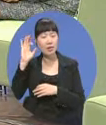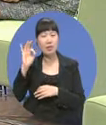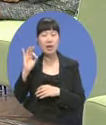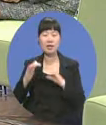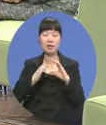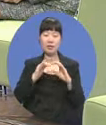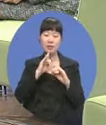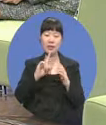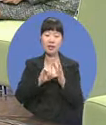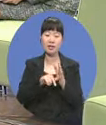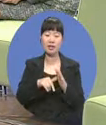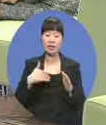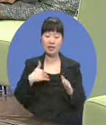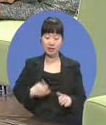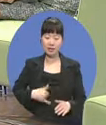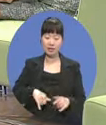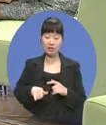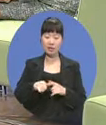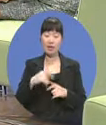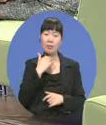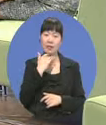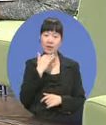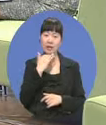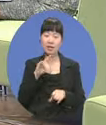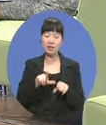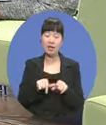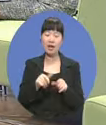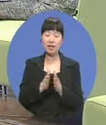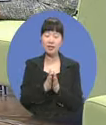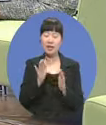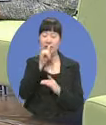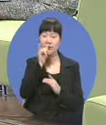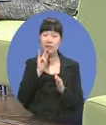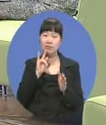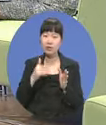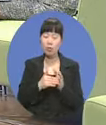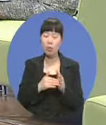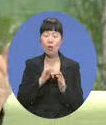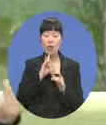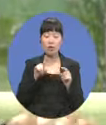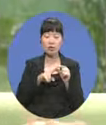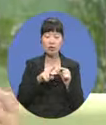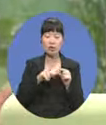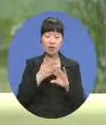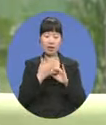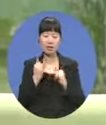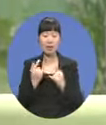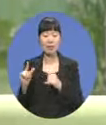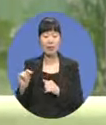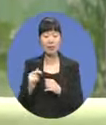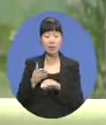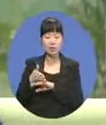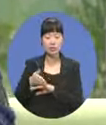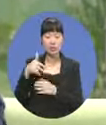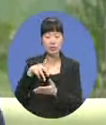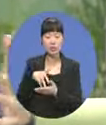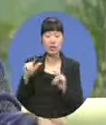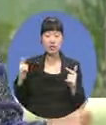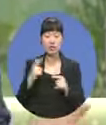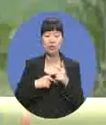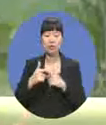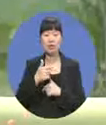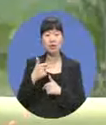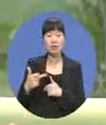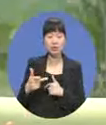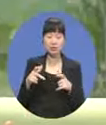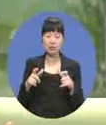의사소통 얘기하면 내 아이가 말을 몇살때뭐 하기 시작했고요. 얘가 무슨 뭐 언어가 남들보다 빠르고 늦고 이런 차원이 아니라 훨씬